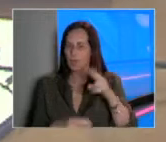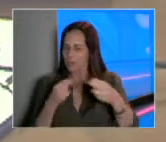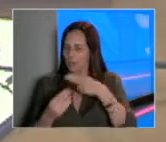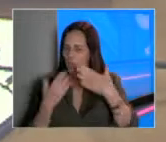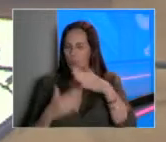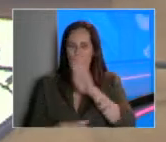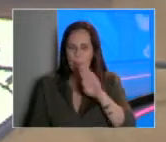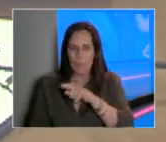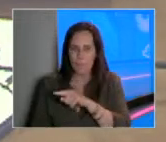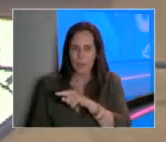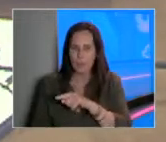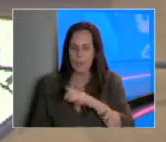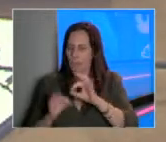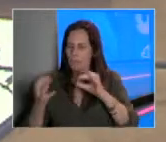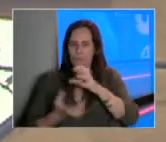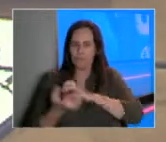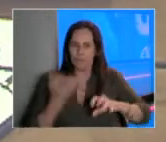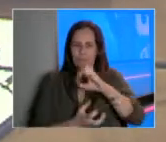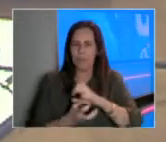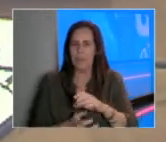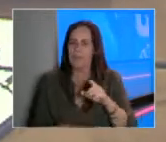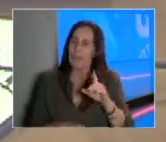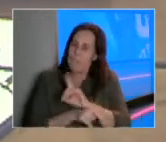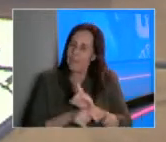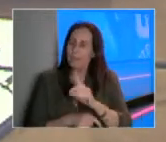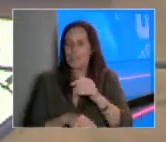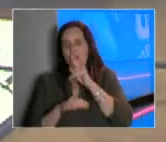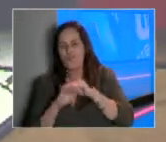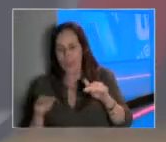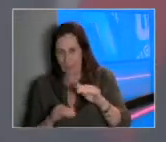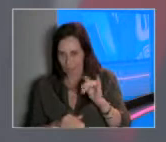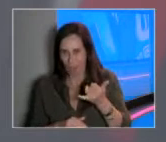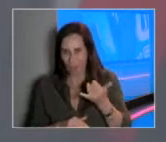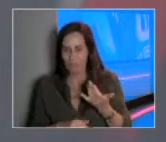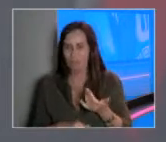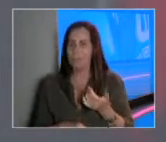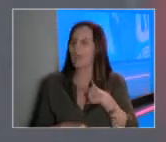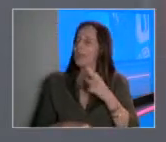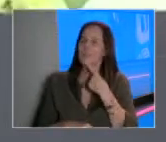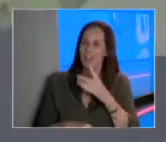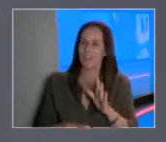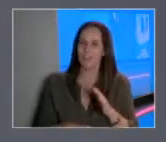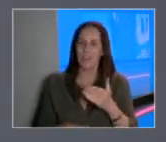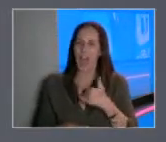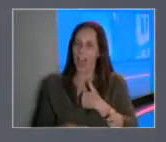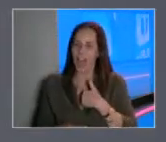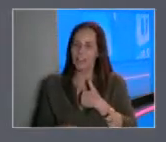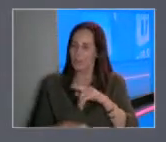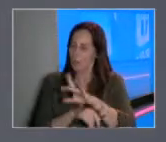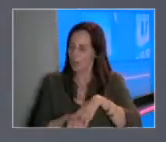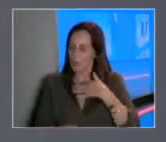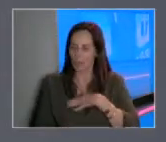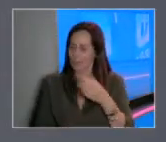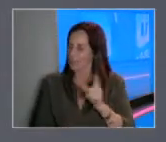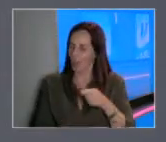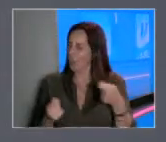לדיון לנתניהו, הרוחות התלהטו, ובין לבין יהיה קצת רגוע, אני טועה? תראה, אני חייב להגיד לך שאני, לפחות בתחושה שלי, זה